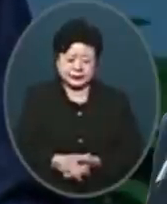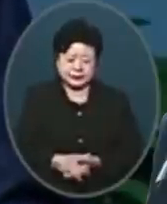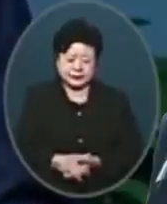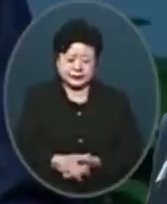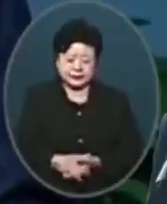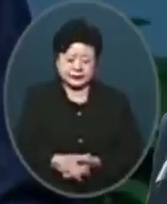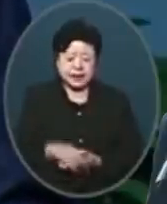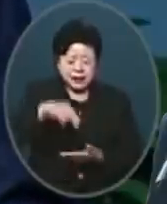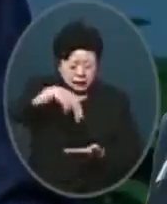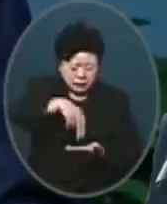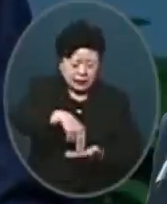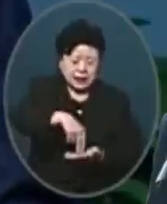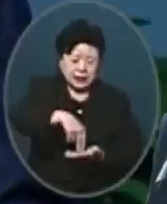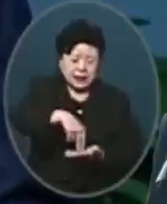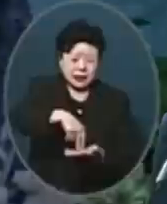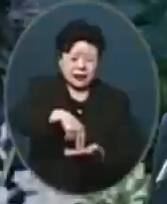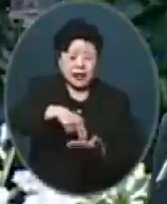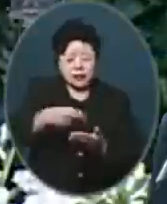일어났다